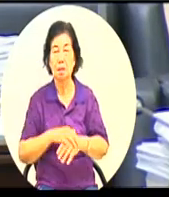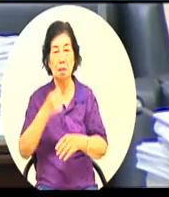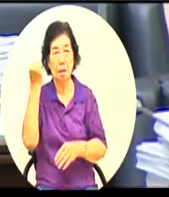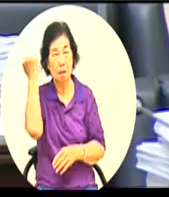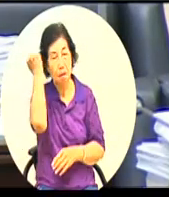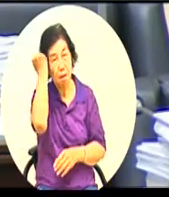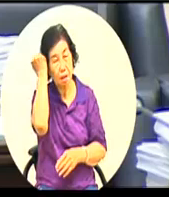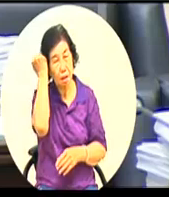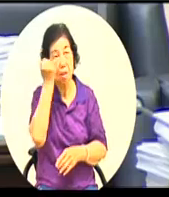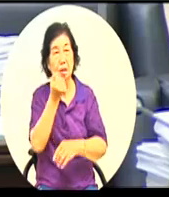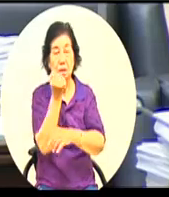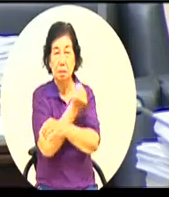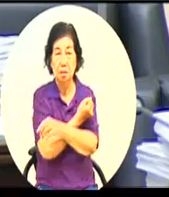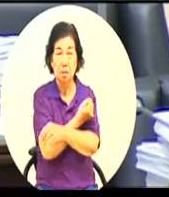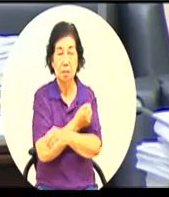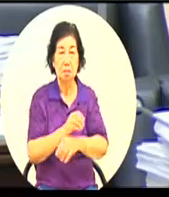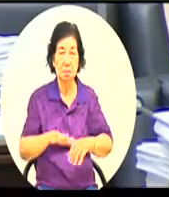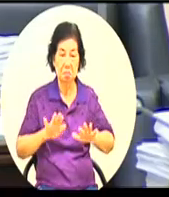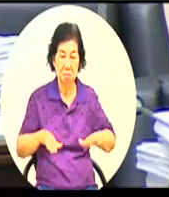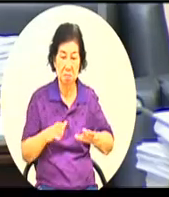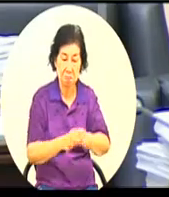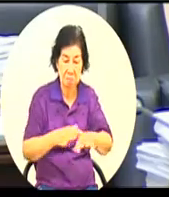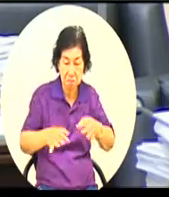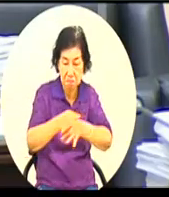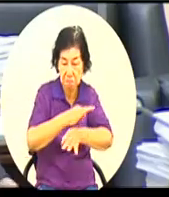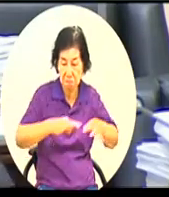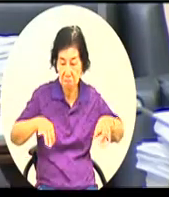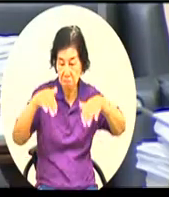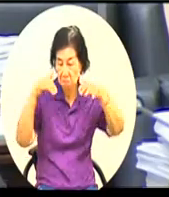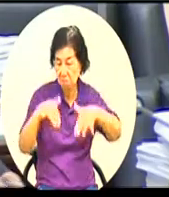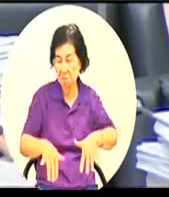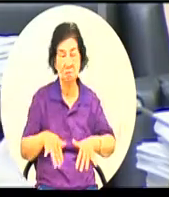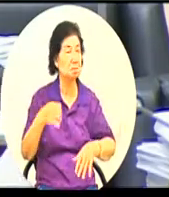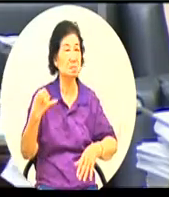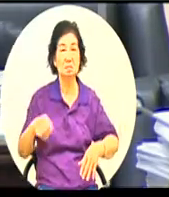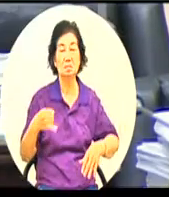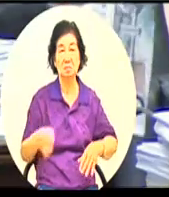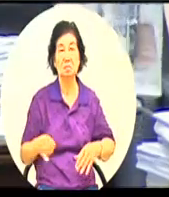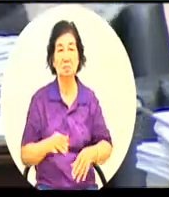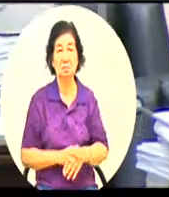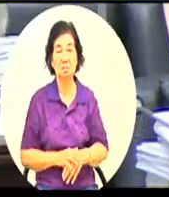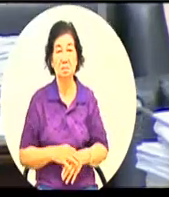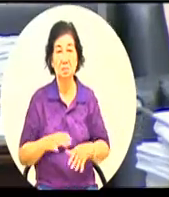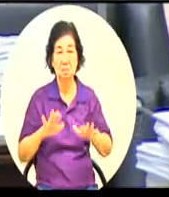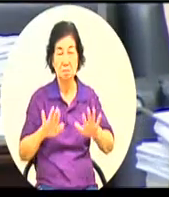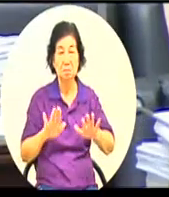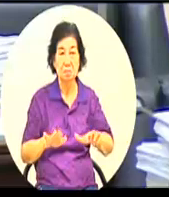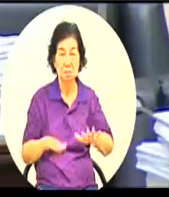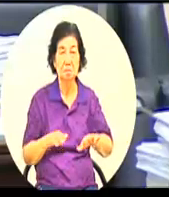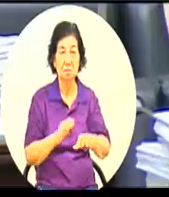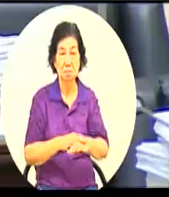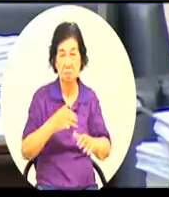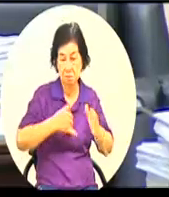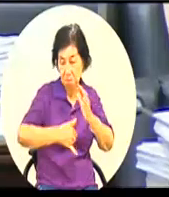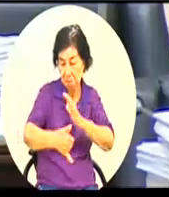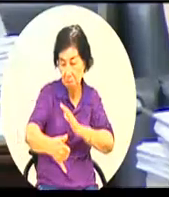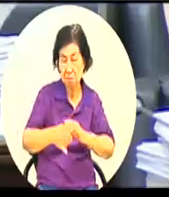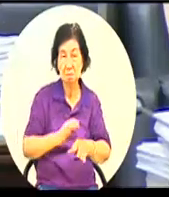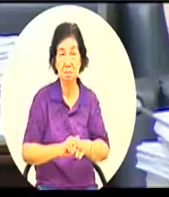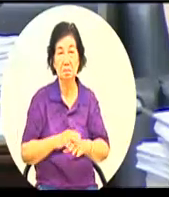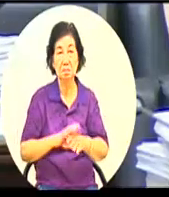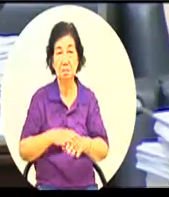天气是歹到会惊死人。我今仔要出门，搁调低个加一块报